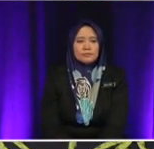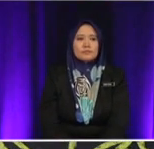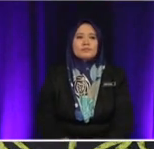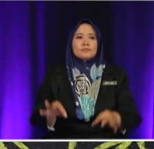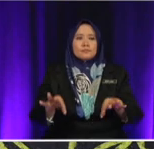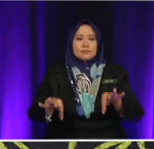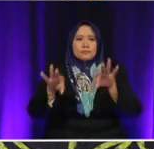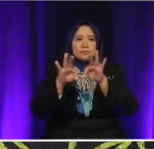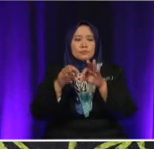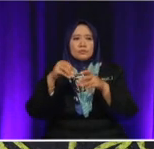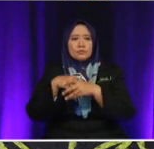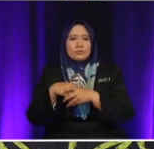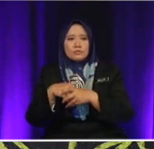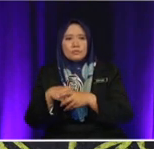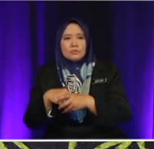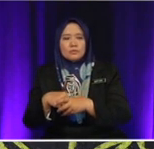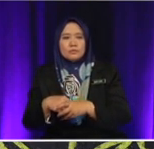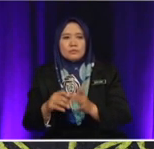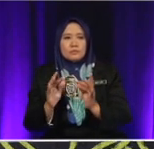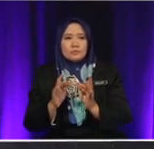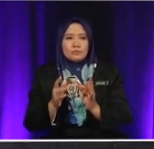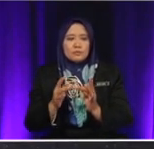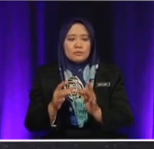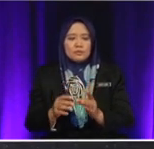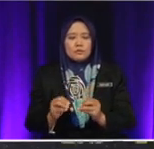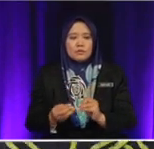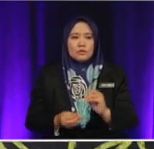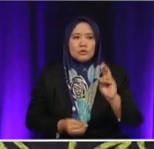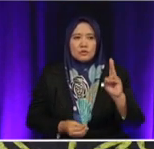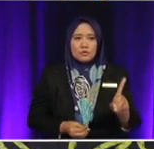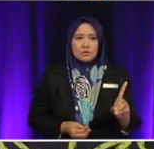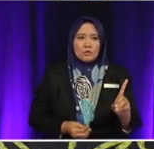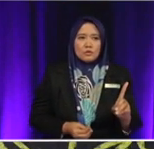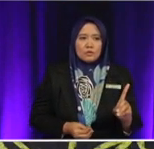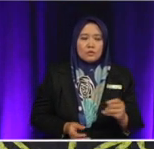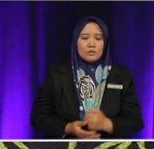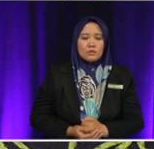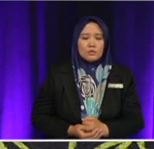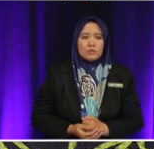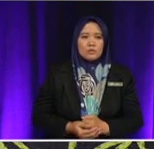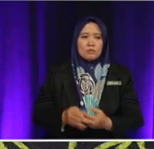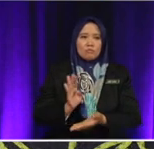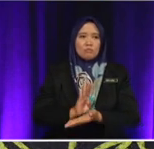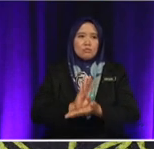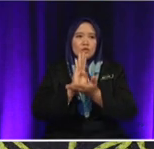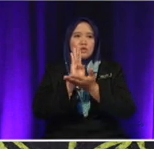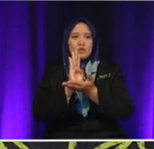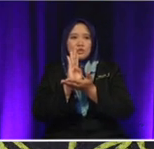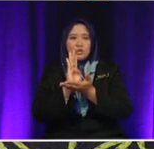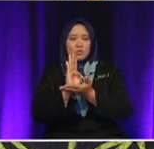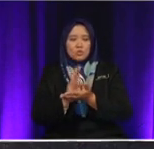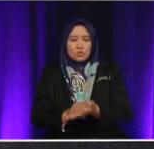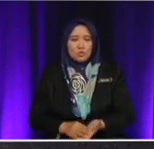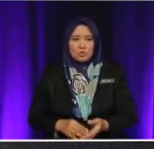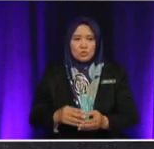Kepentingan dalam jaringan ialah membina keyakinan. Contohnya jaringan yang baik dapat membantu usahawan memperoleh maklumat sebelum